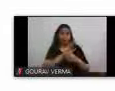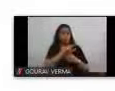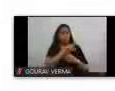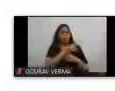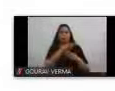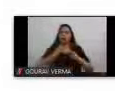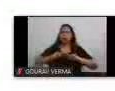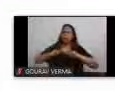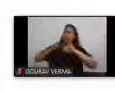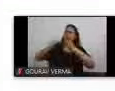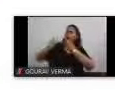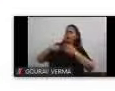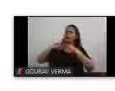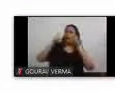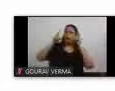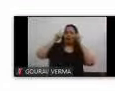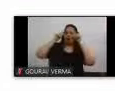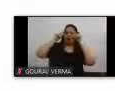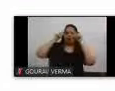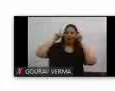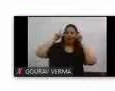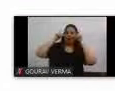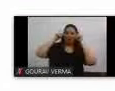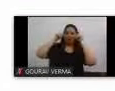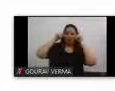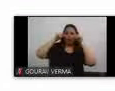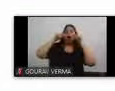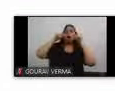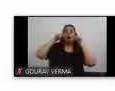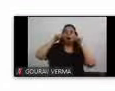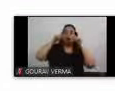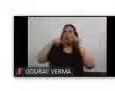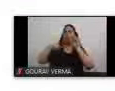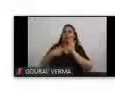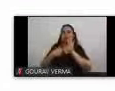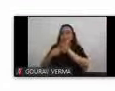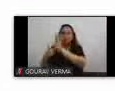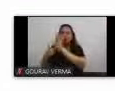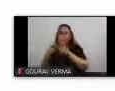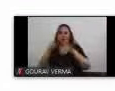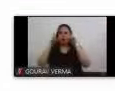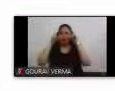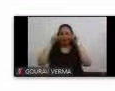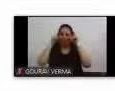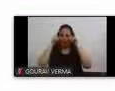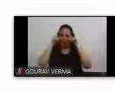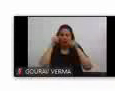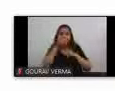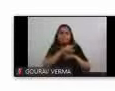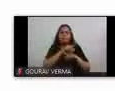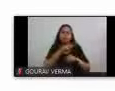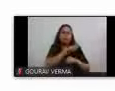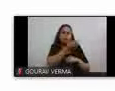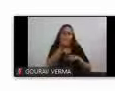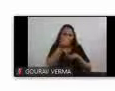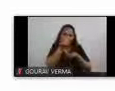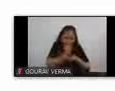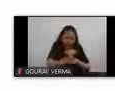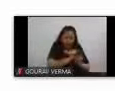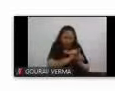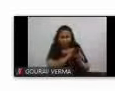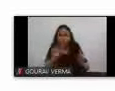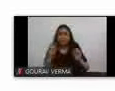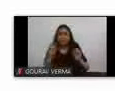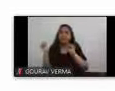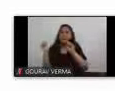मतलब certain reflexes are present at birth, while others complete their development in the first 6 months of life. So pupillary